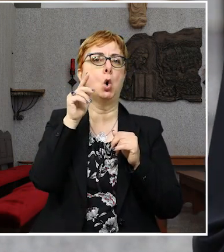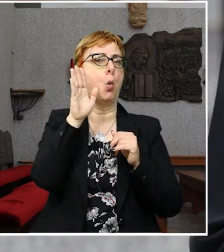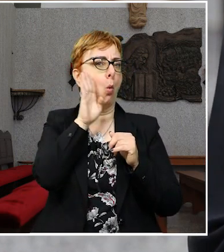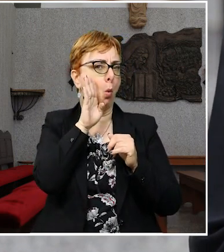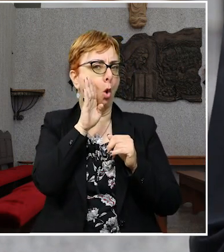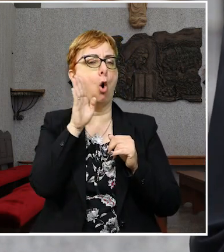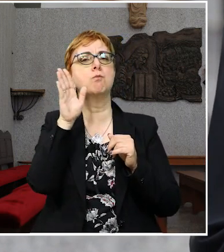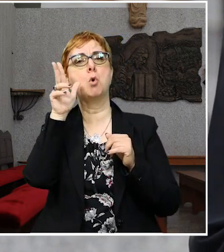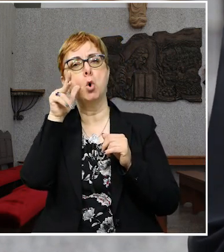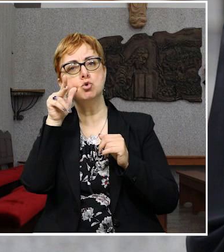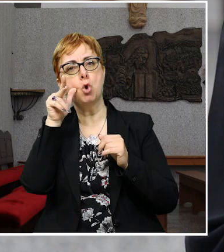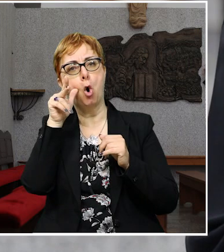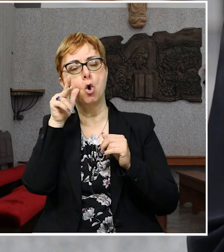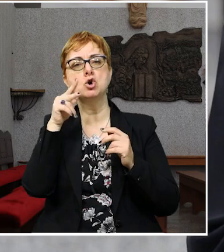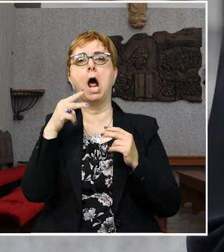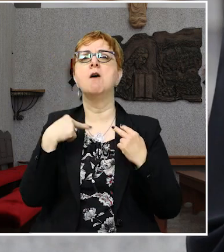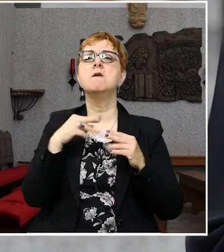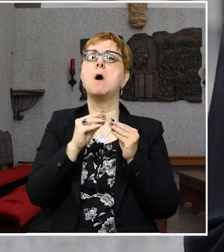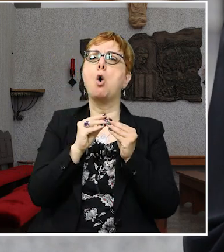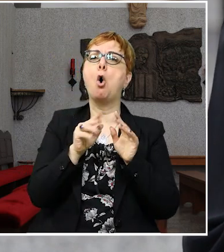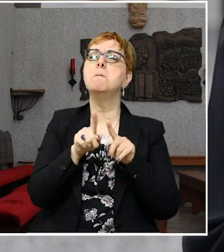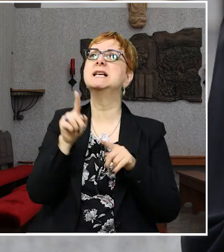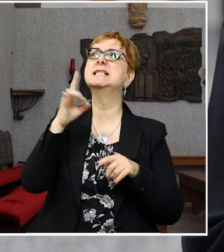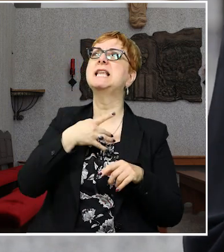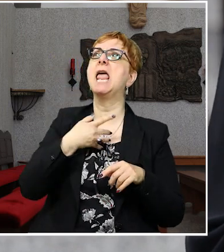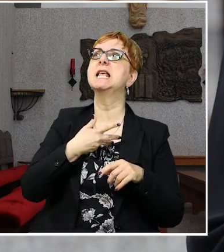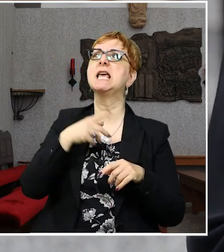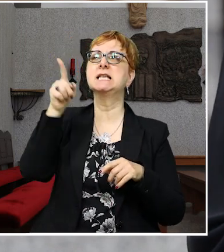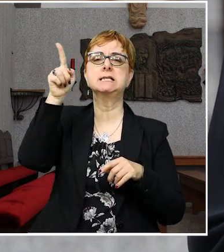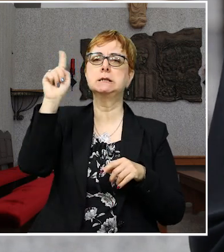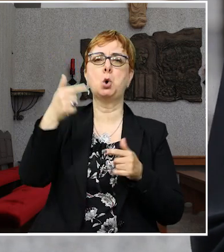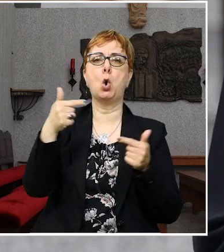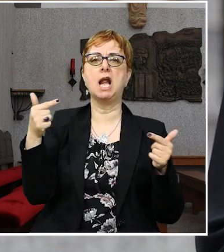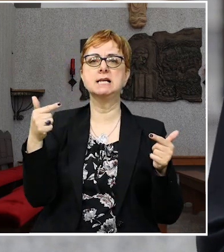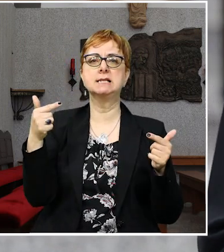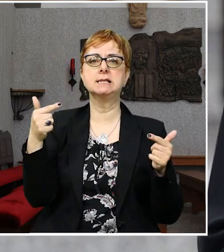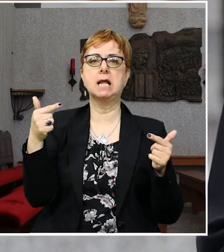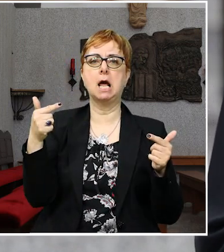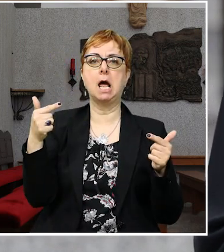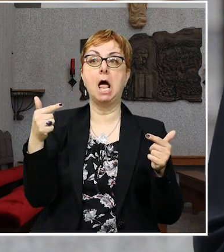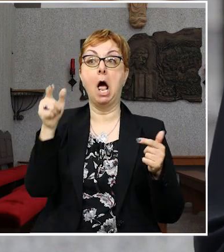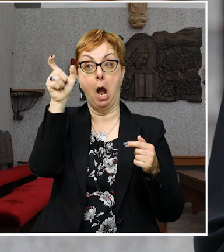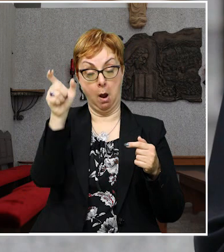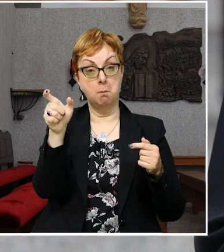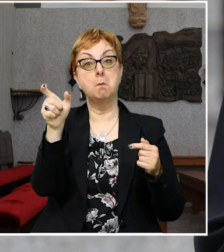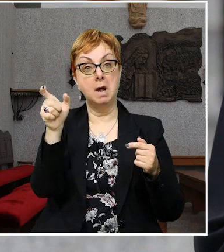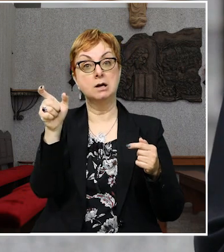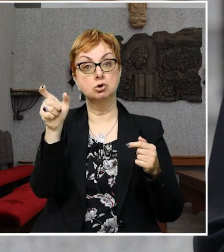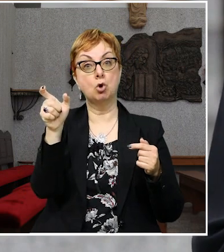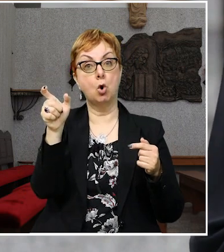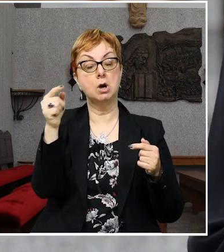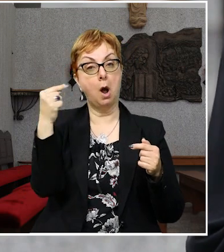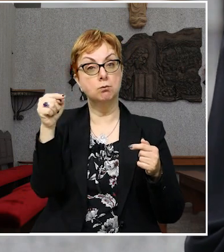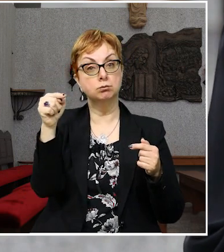colei che vive come se Dio non ci fosse. L'empio è la